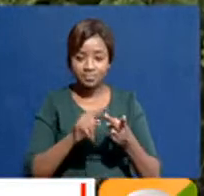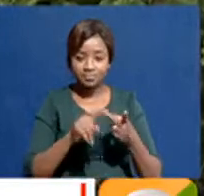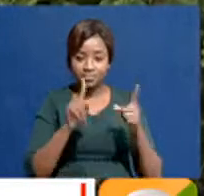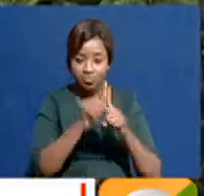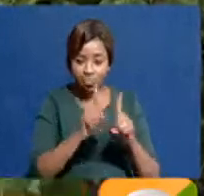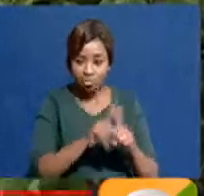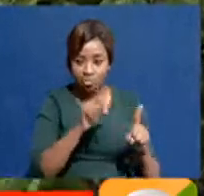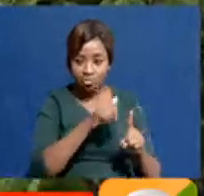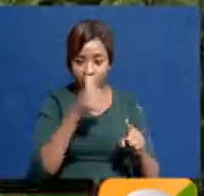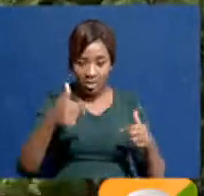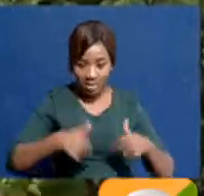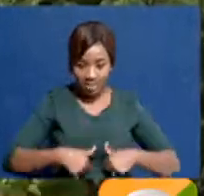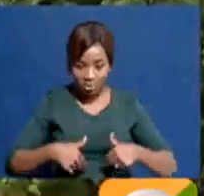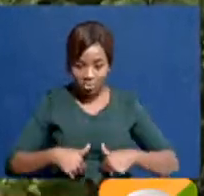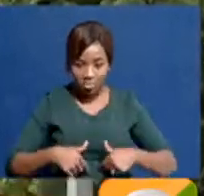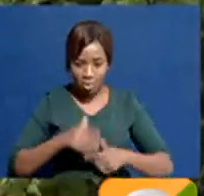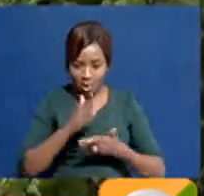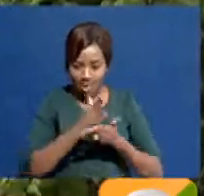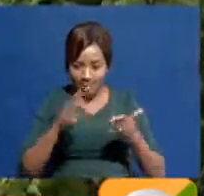katolewa lituli.